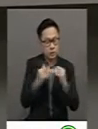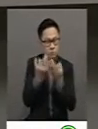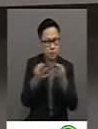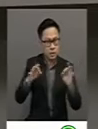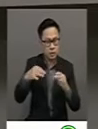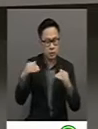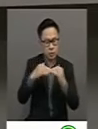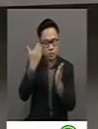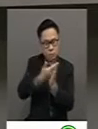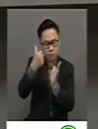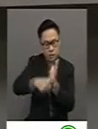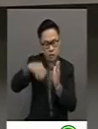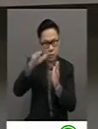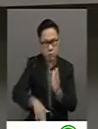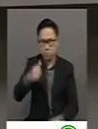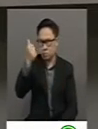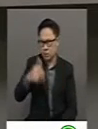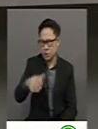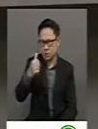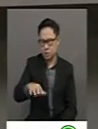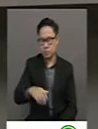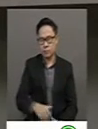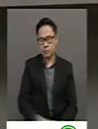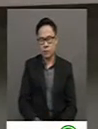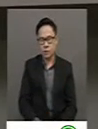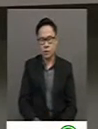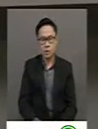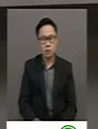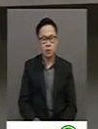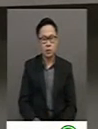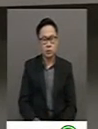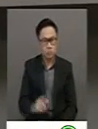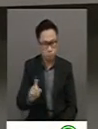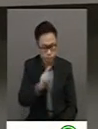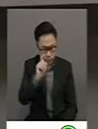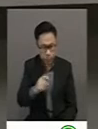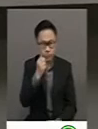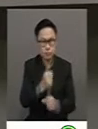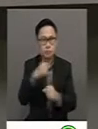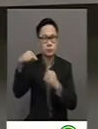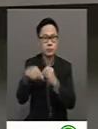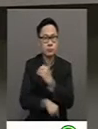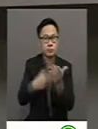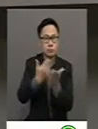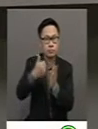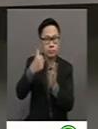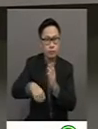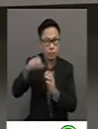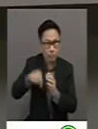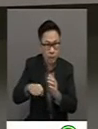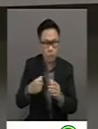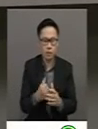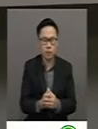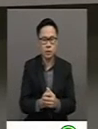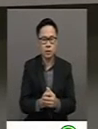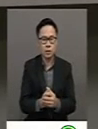เศษทางอากรศุลกากรได้นะครับเพราะฉะนั้นมันก็จะมีข้อสงสัยในเรื่องของการช่อฉนใช่ไหมครับมีข้อสงสัยในเรื่